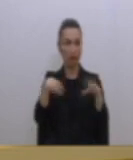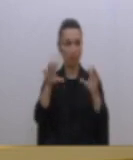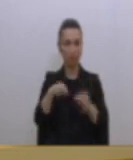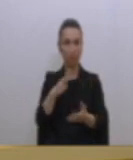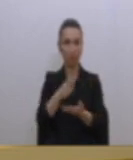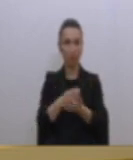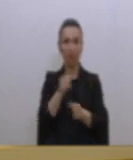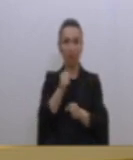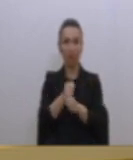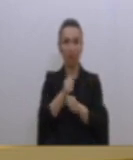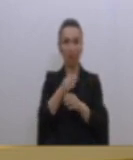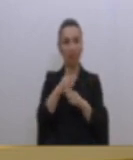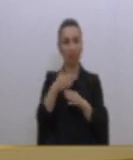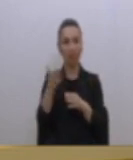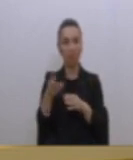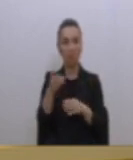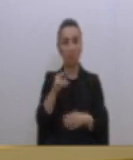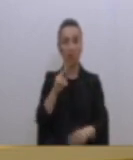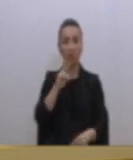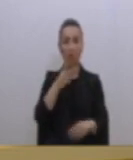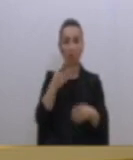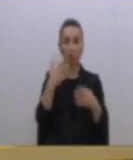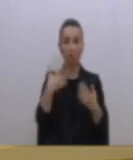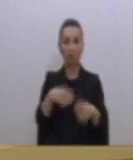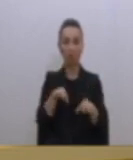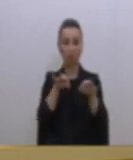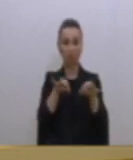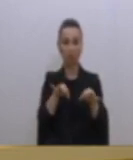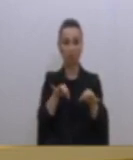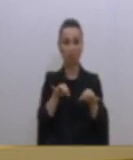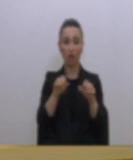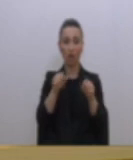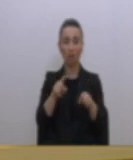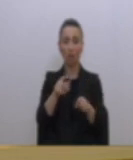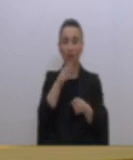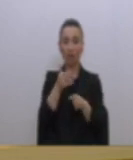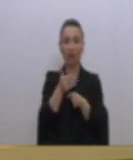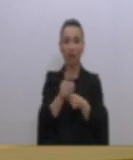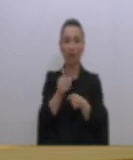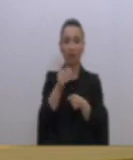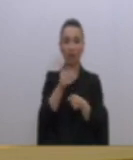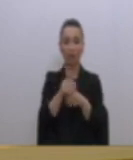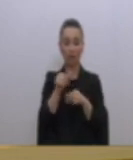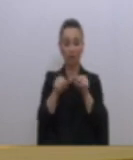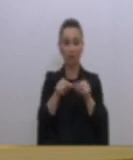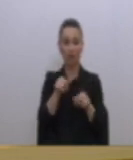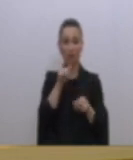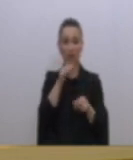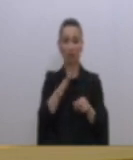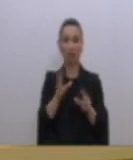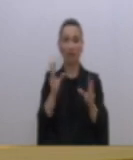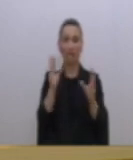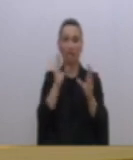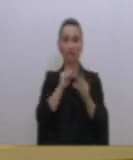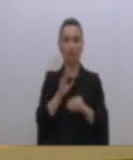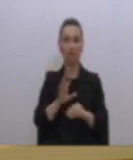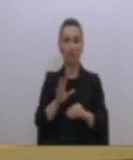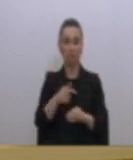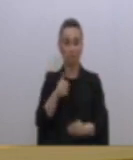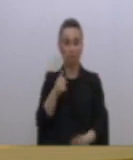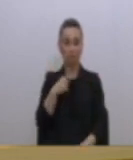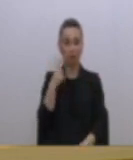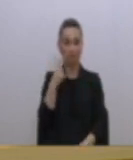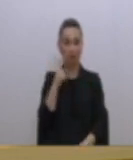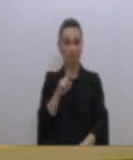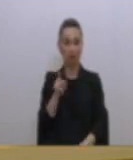დაკეთა კიდევ ნაწილი მაგრამ ორი წელია არ იძვრის ხო შეიძლება რაღაც ეტაპობრივად წელს თითქოს და ვერ მოხერხდება მე როგორც გავიგე